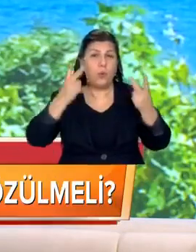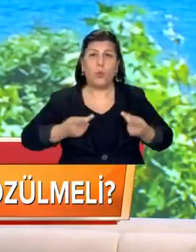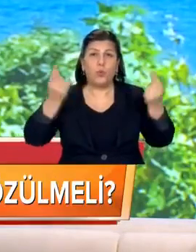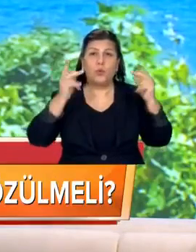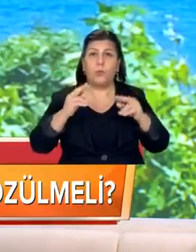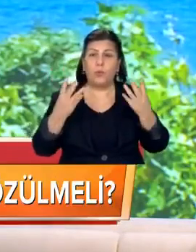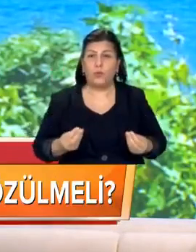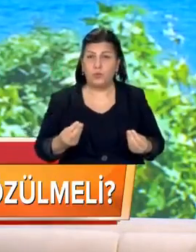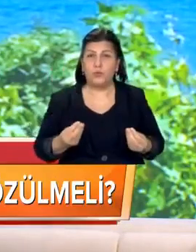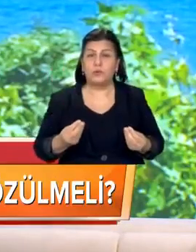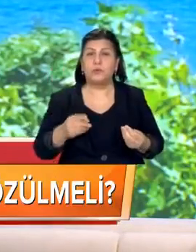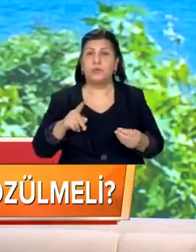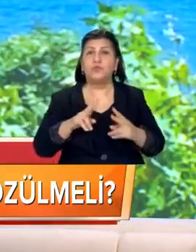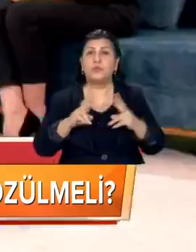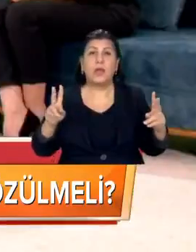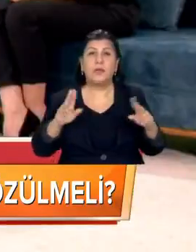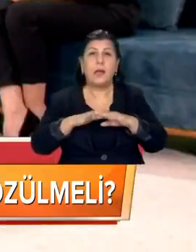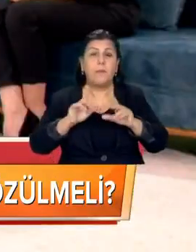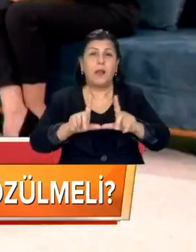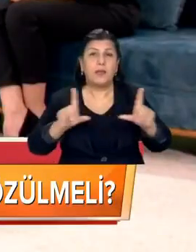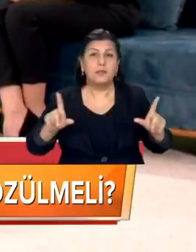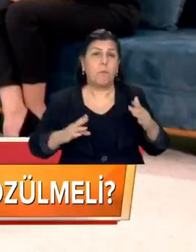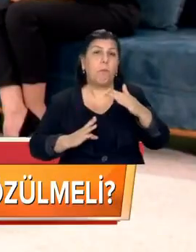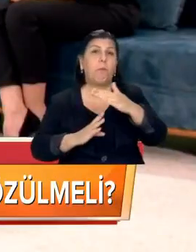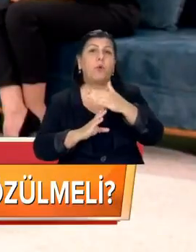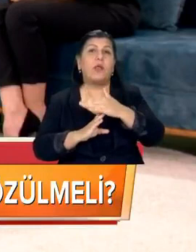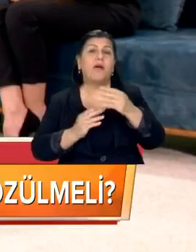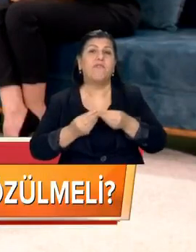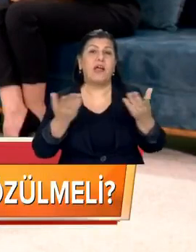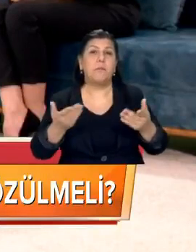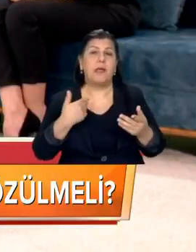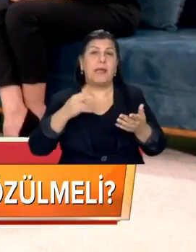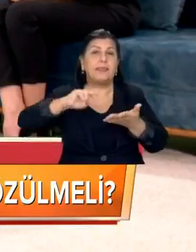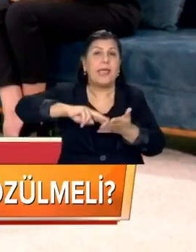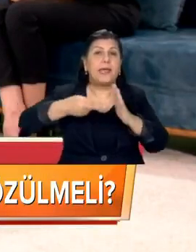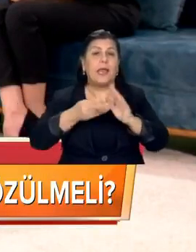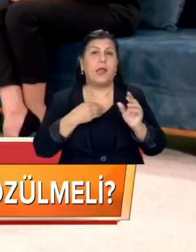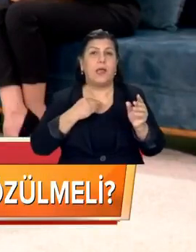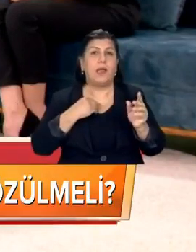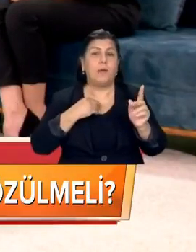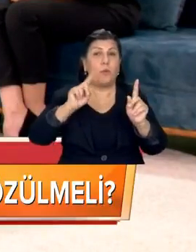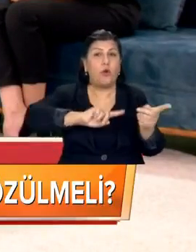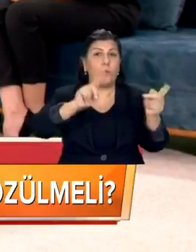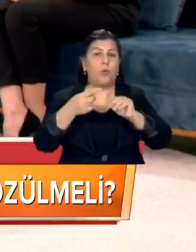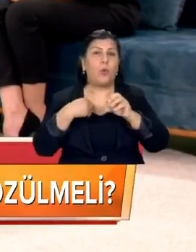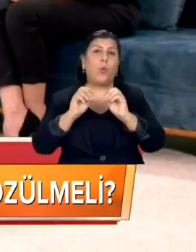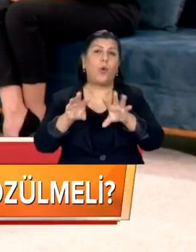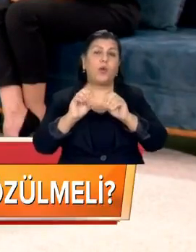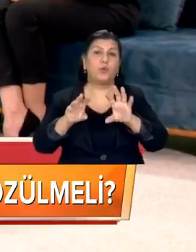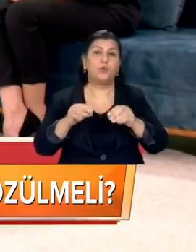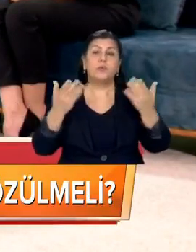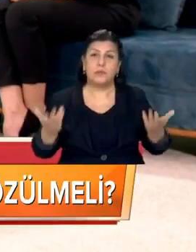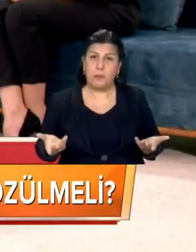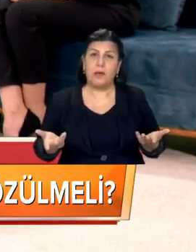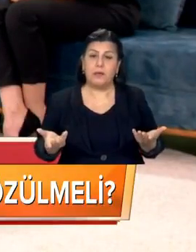biz evlilik eğitimlerinde de bu sırada Mola verme tekniği öğretiriz Mola verme tekniği şudur Tamam bir işaret etti